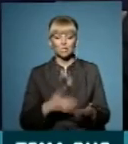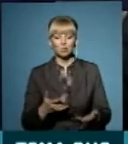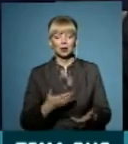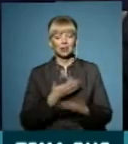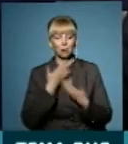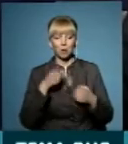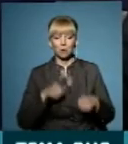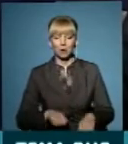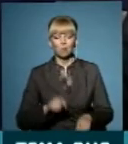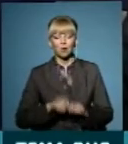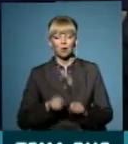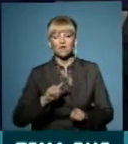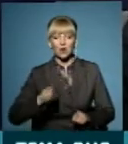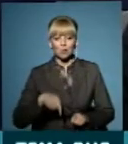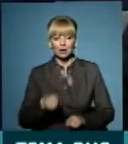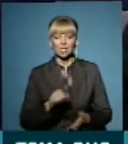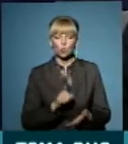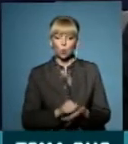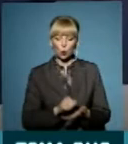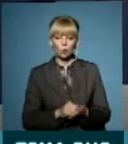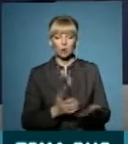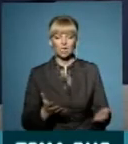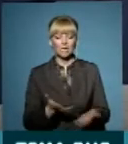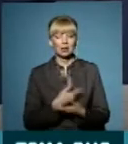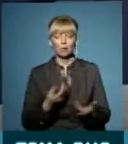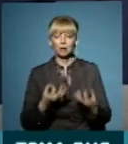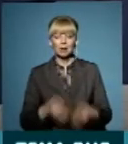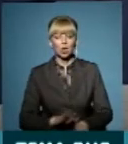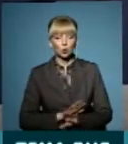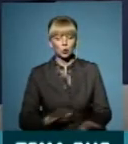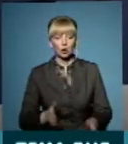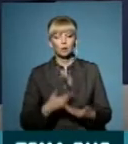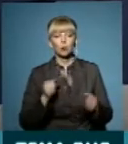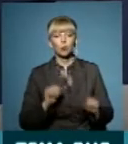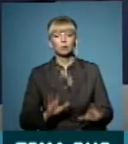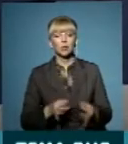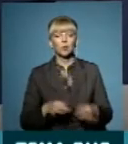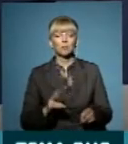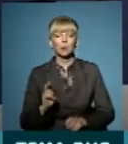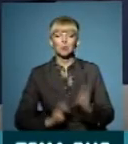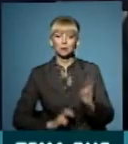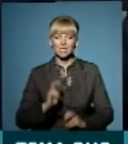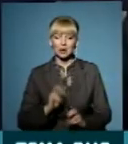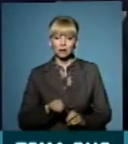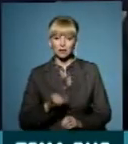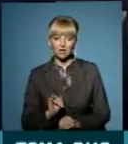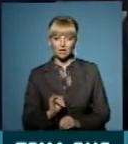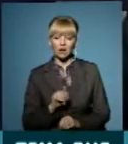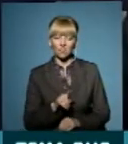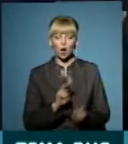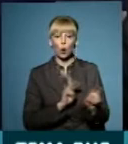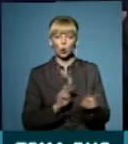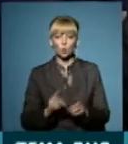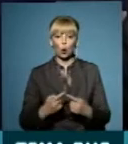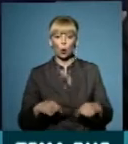маємо права вимагати тих документів, які нам не дозволено. Ми можемо перевірити тільки на підприємстві. Тобто ви, як